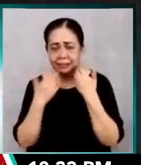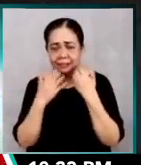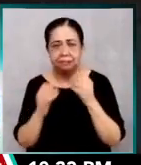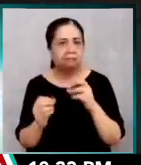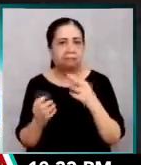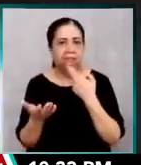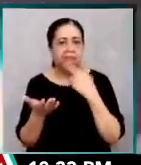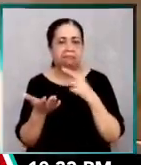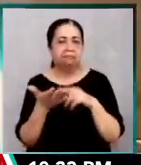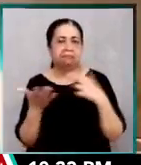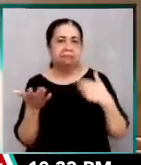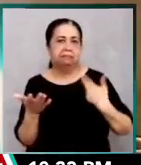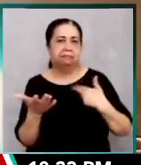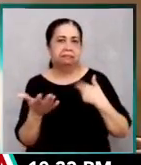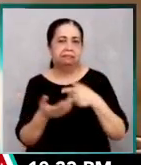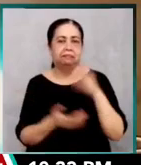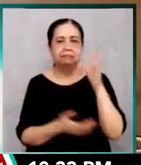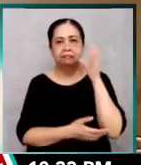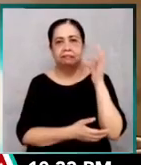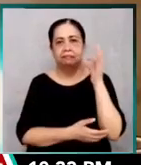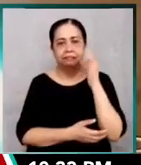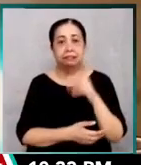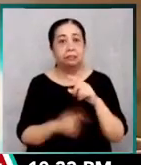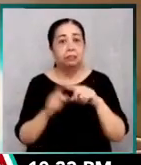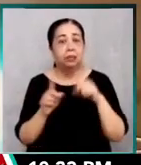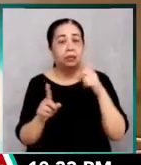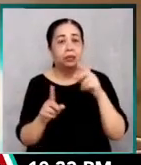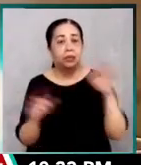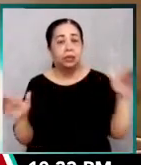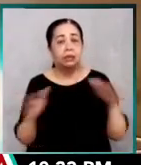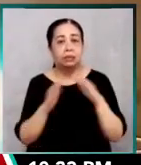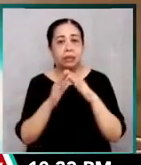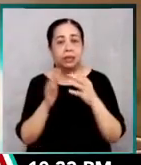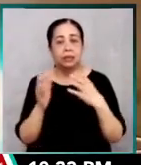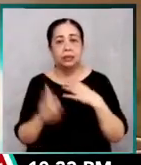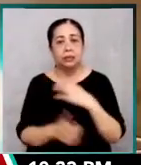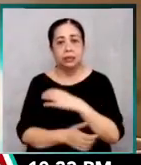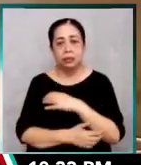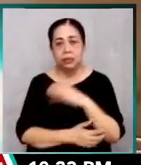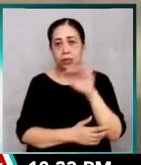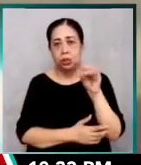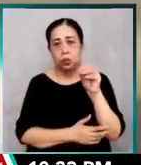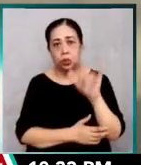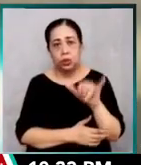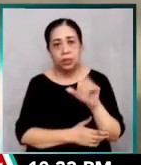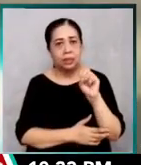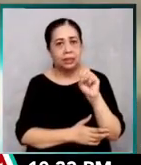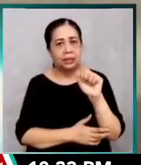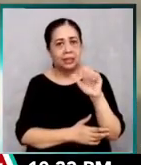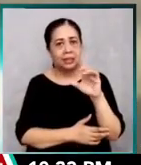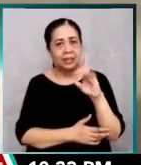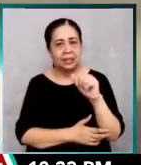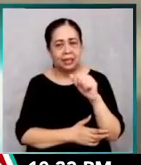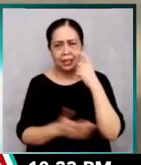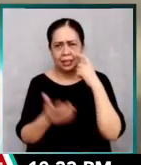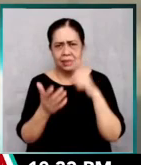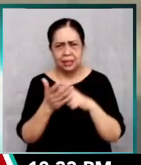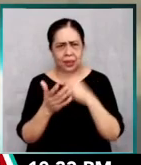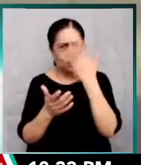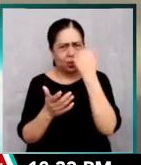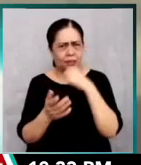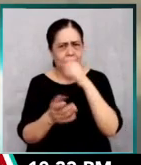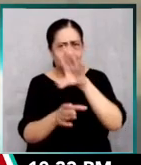Frasco tungkol dito. Pero para kay Albay Representative Joey Salceda na pumuna sa hindi pagsasama sa